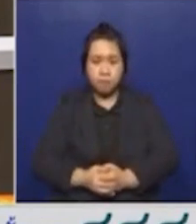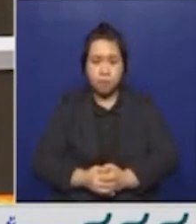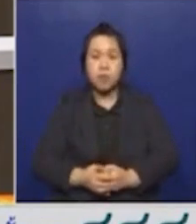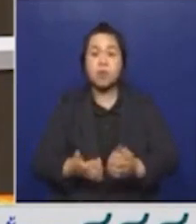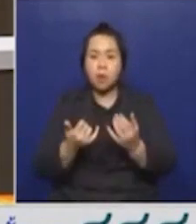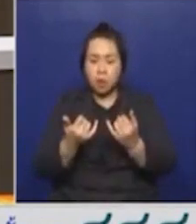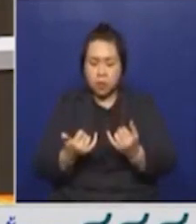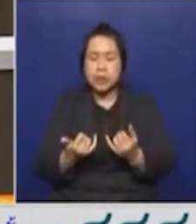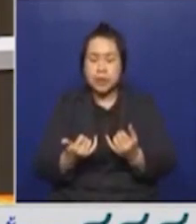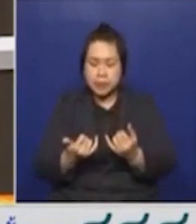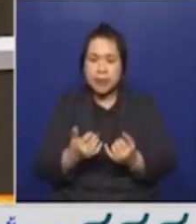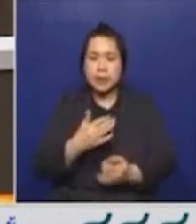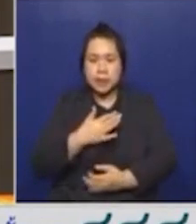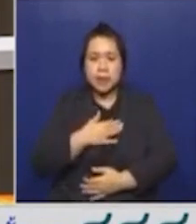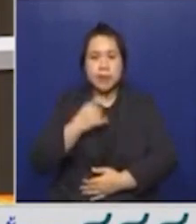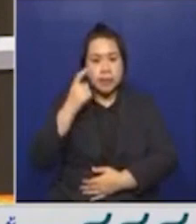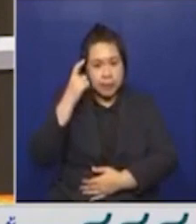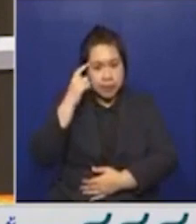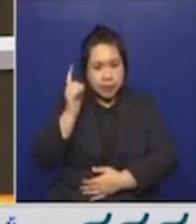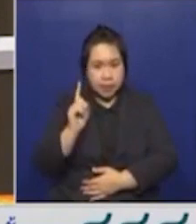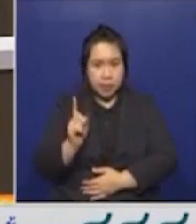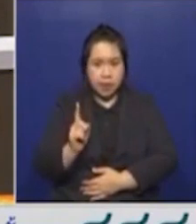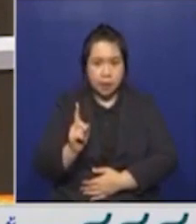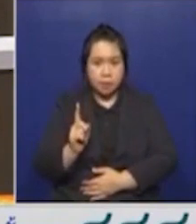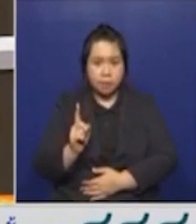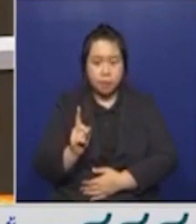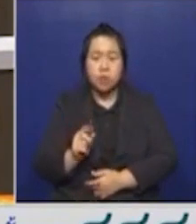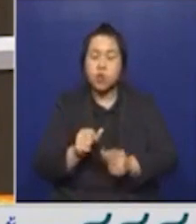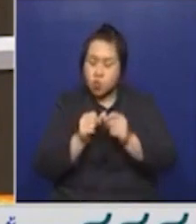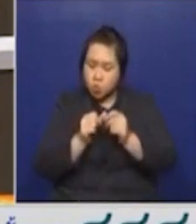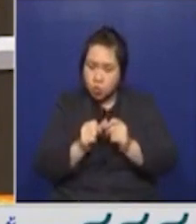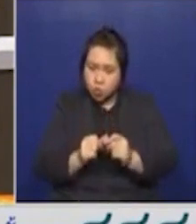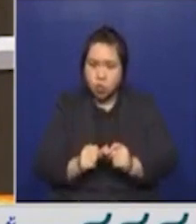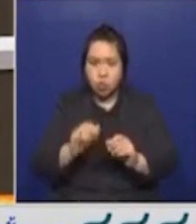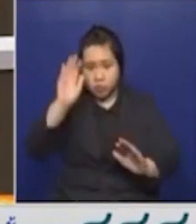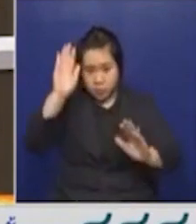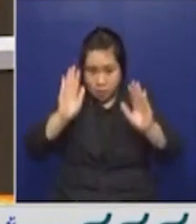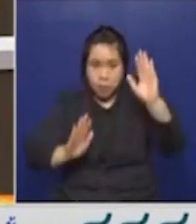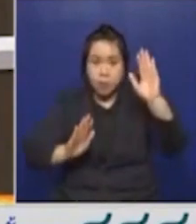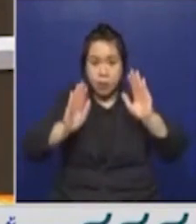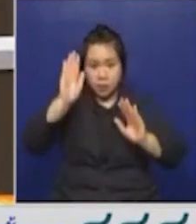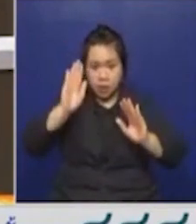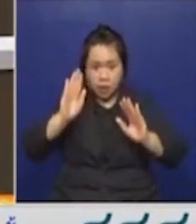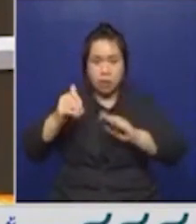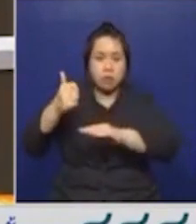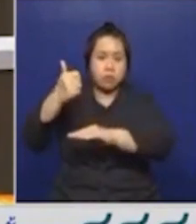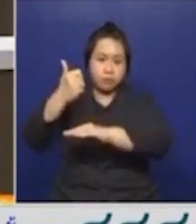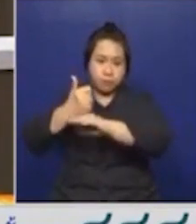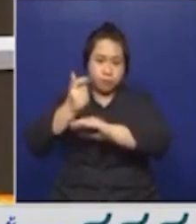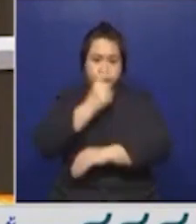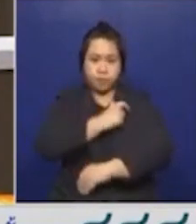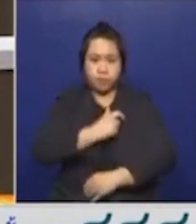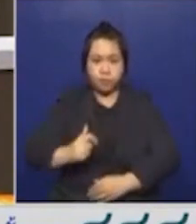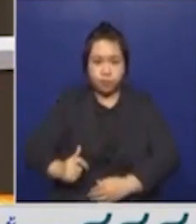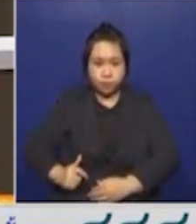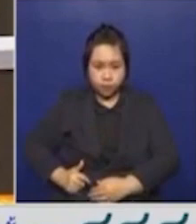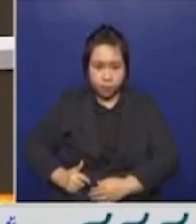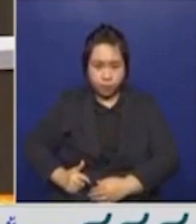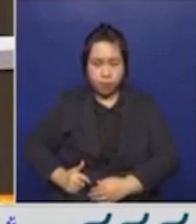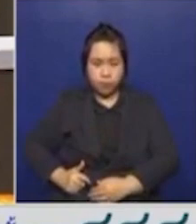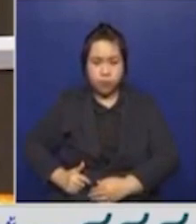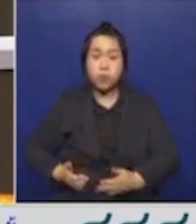ว่านี่เป็นหนทางในการรักษาไว้ซึ่งระบอบประชาธิปไตยอันมีพระมหากษัตริย์ทรงเป็นประมุข